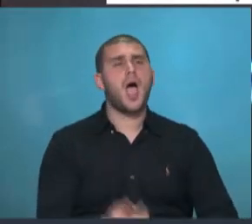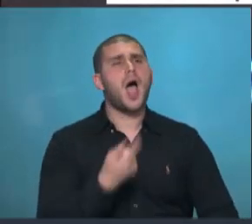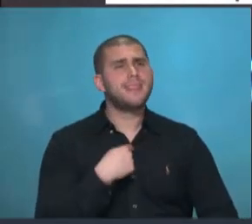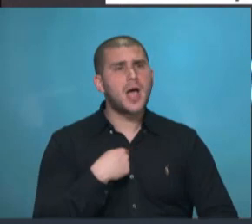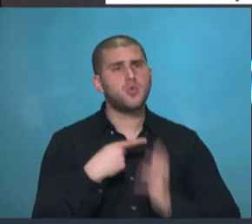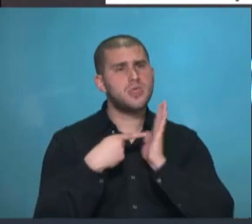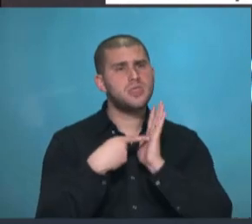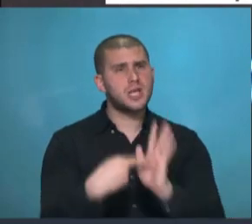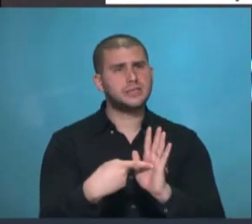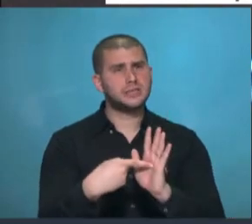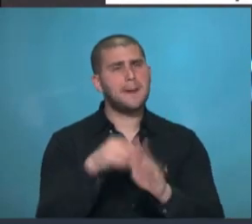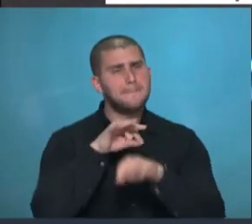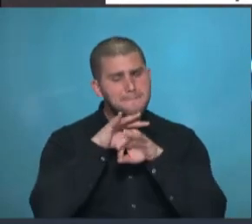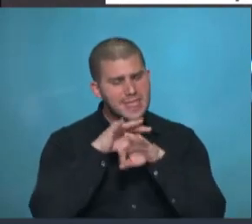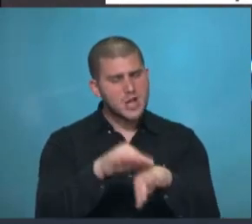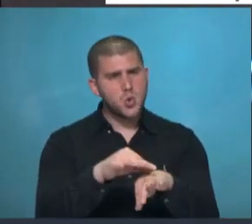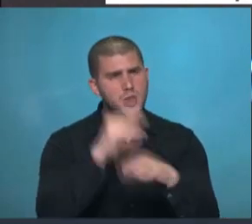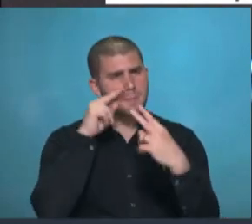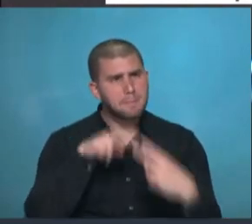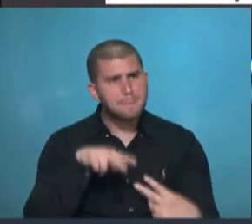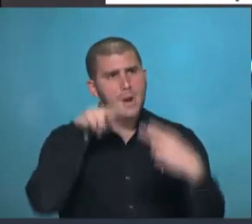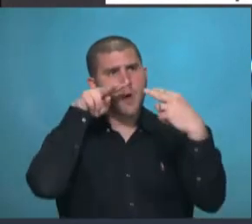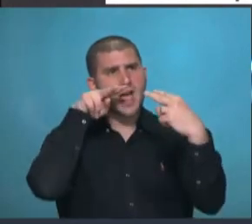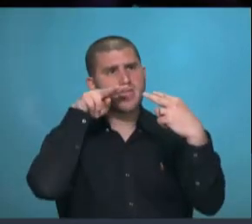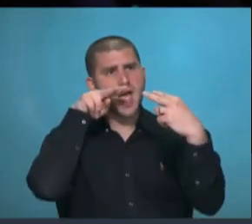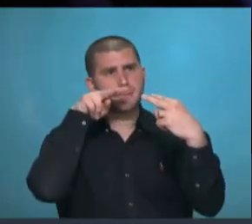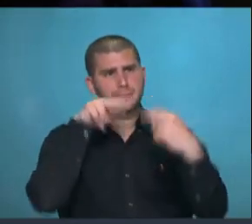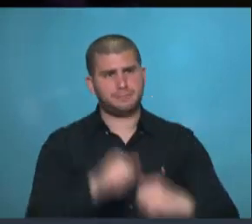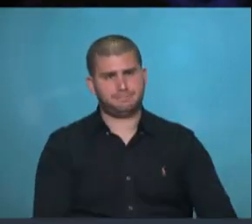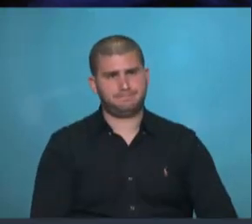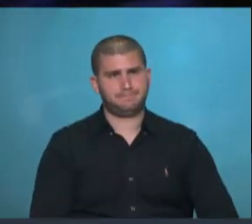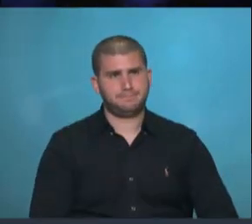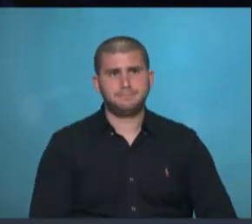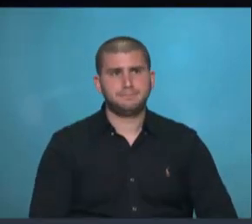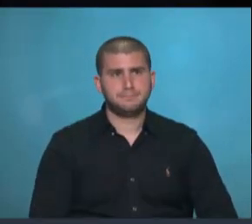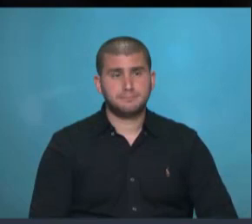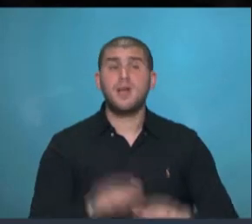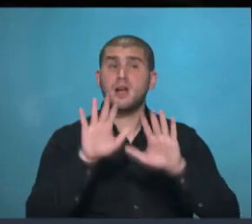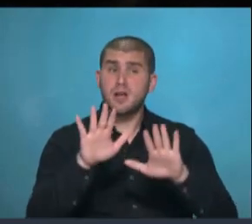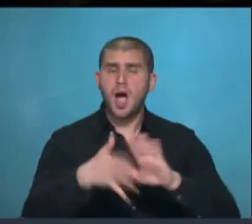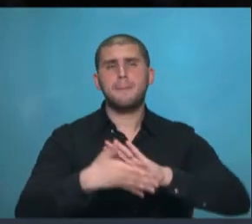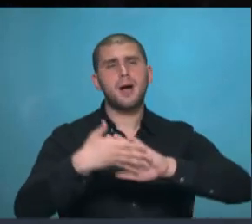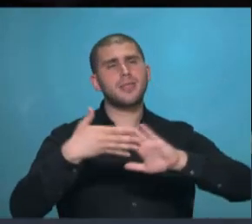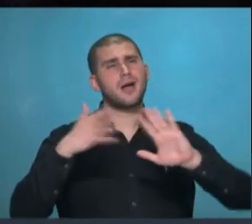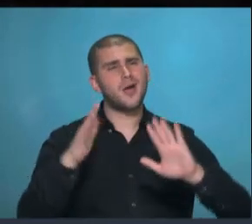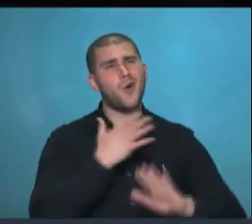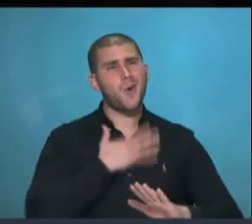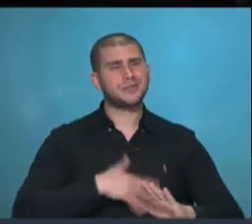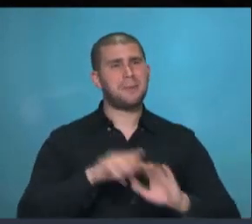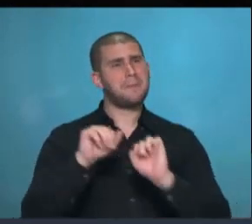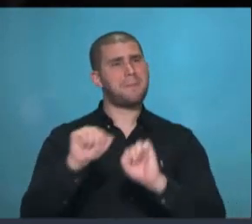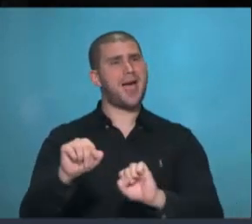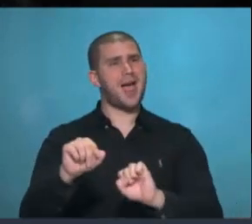נציג מנהיגות בגובה העיניים. ככה זה בהתחלה, כשרוצים להיות